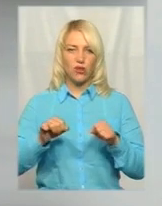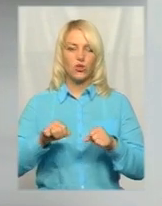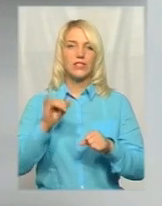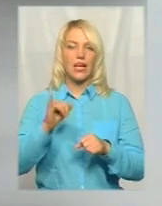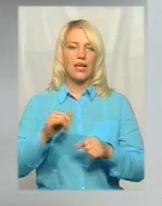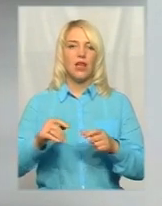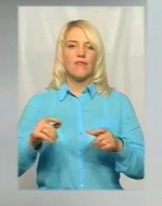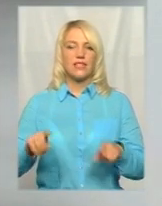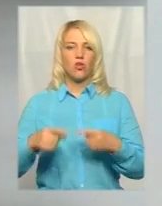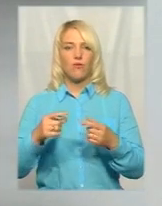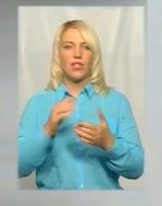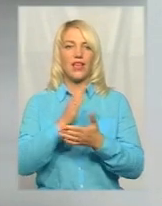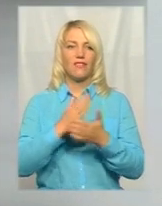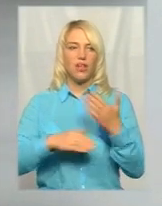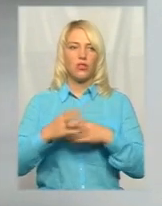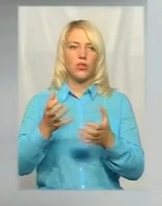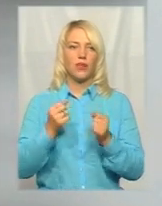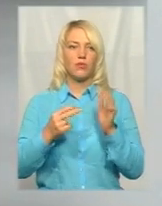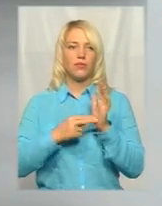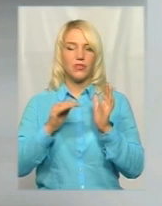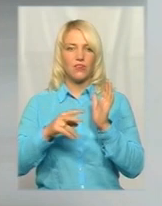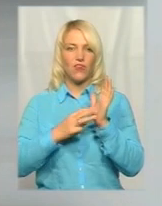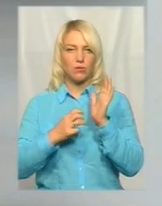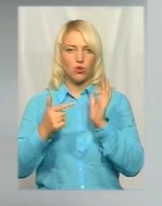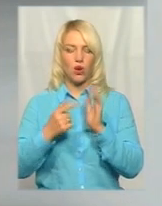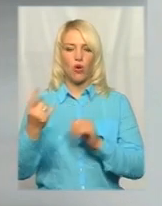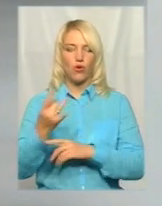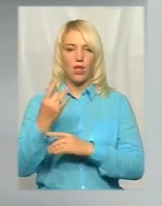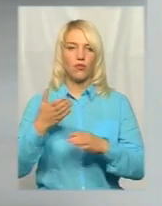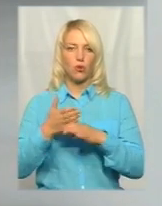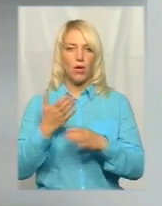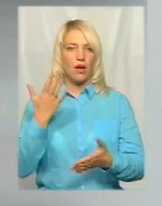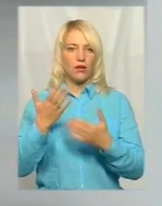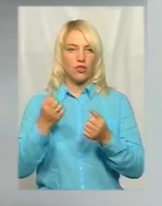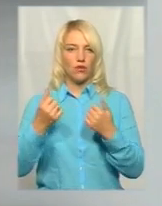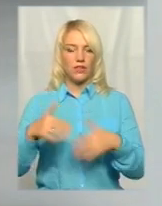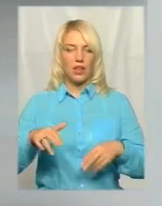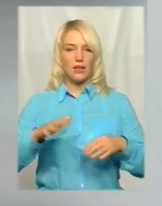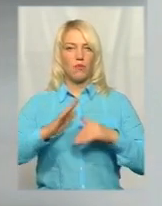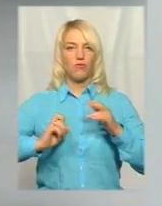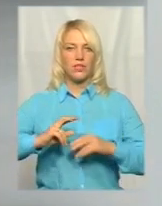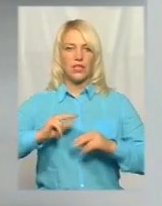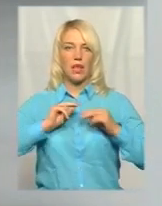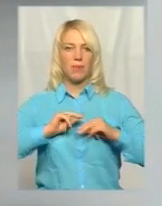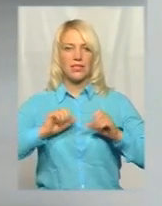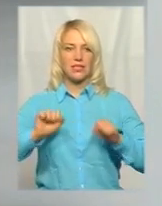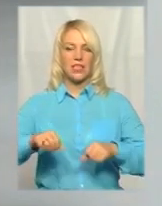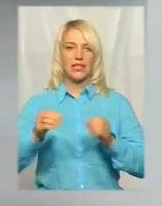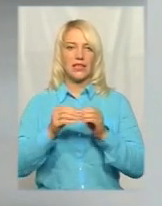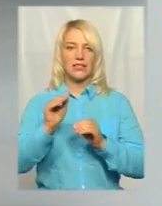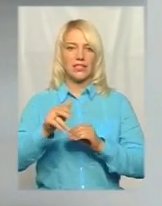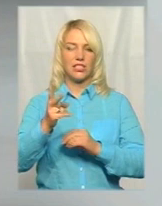отримує 7 800 гривень. Одноразова допомога в разі стійкої втрати професійної працездатності – 10